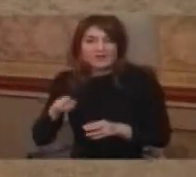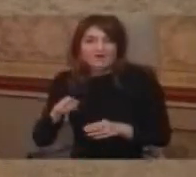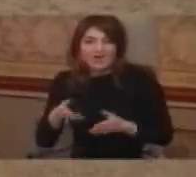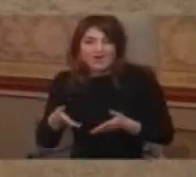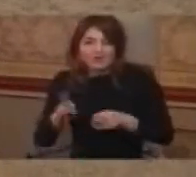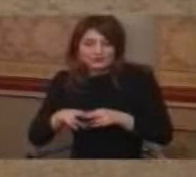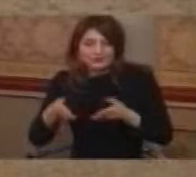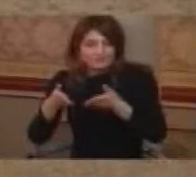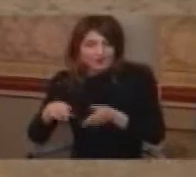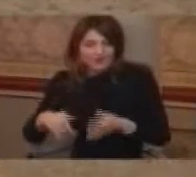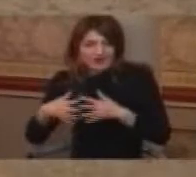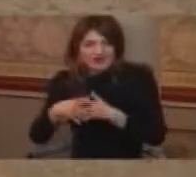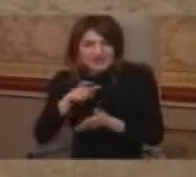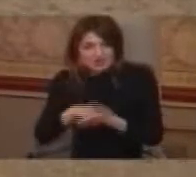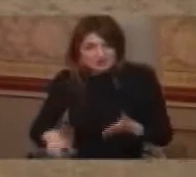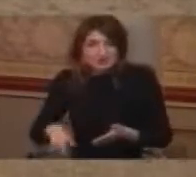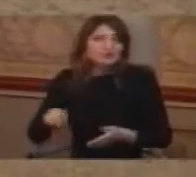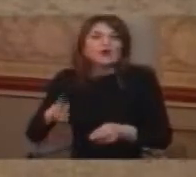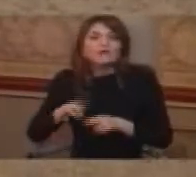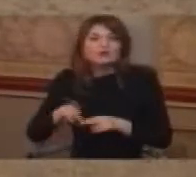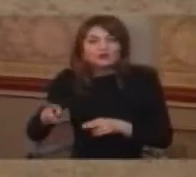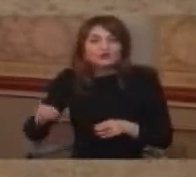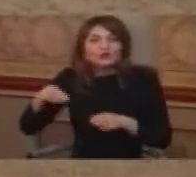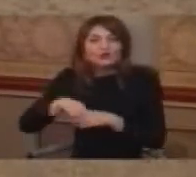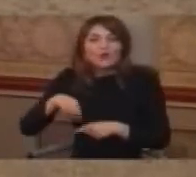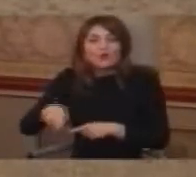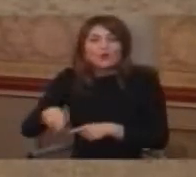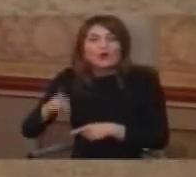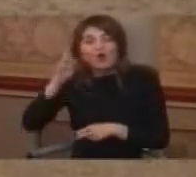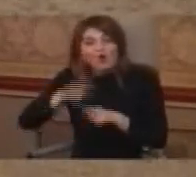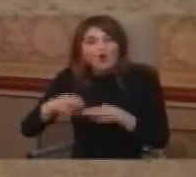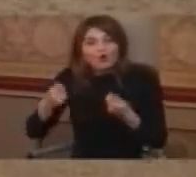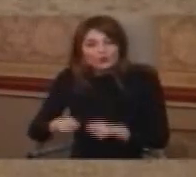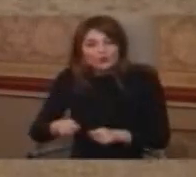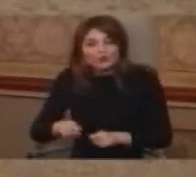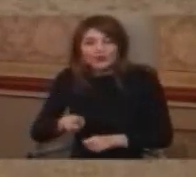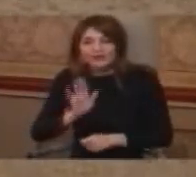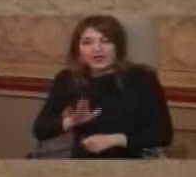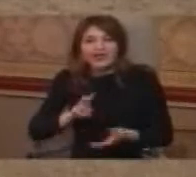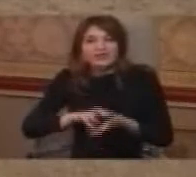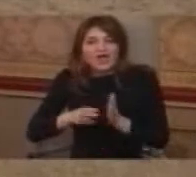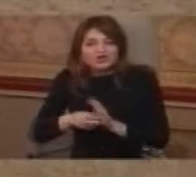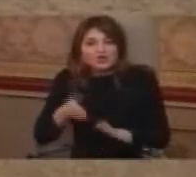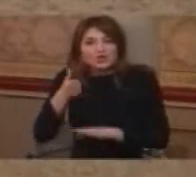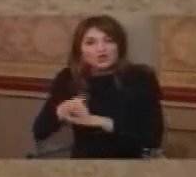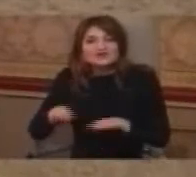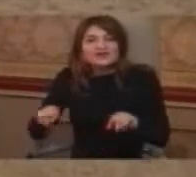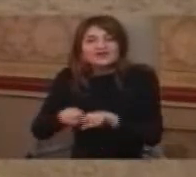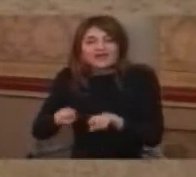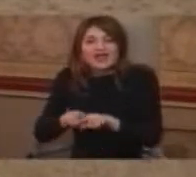predložiti i da ćemo već ove godine to ugraditi u odluku i na taj način kroz jednake